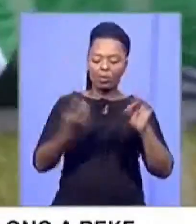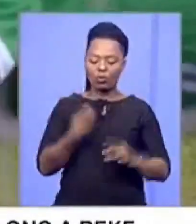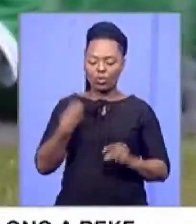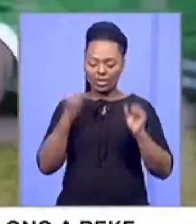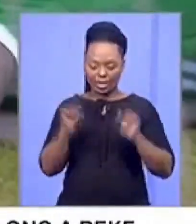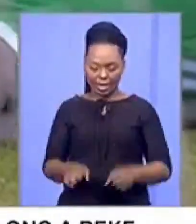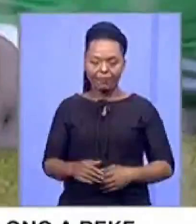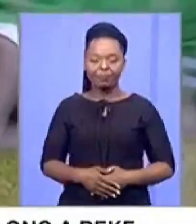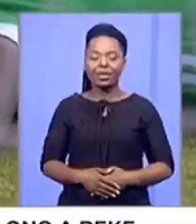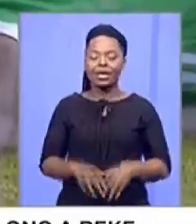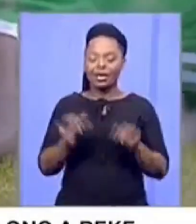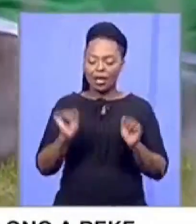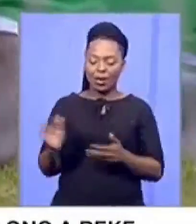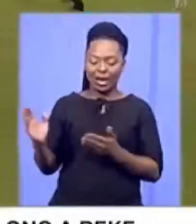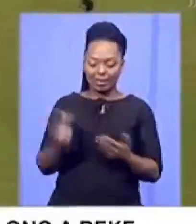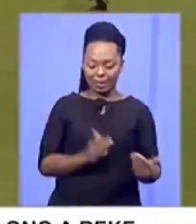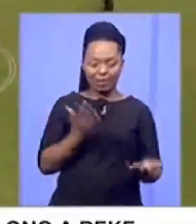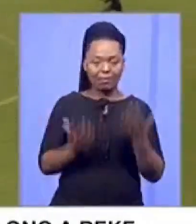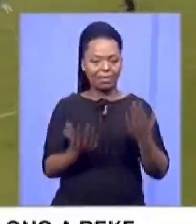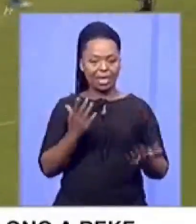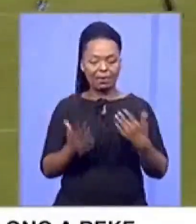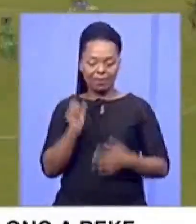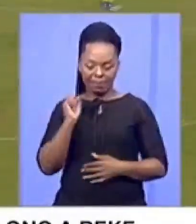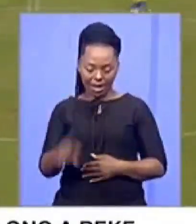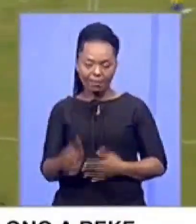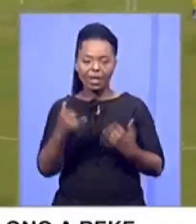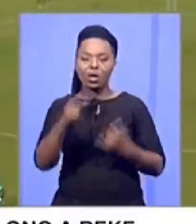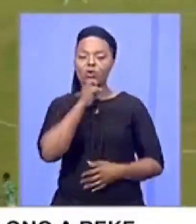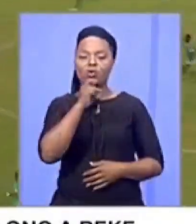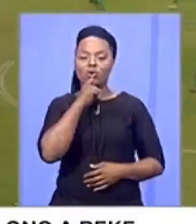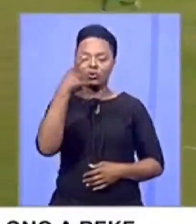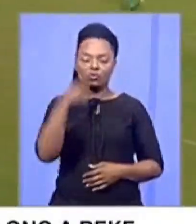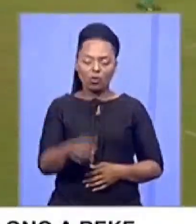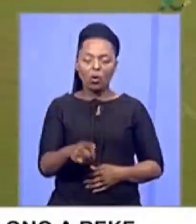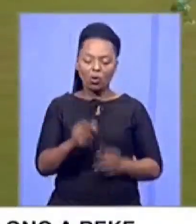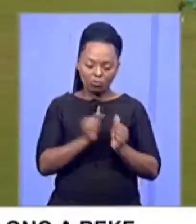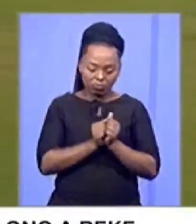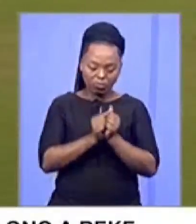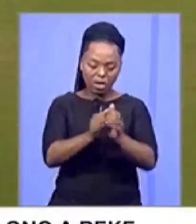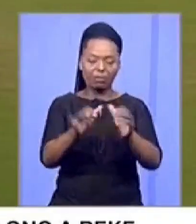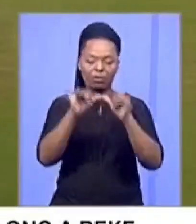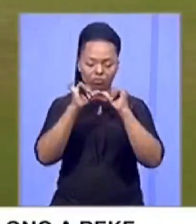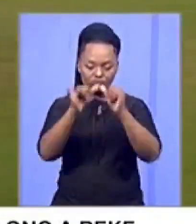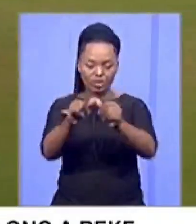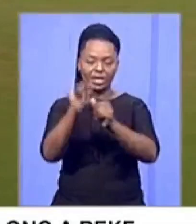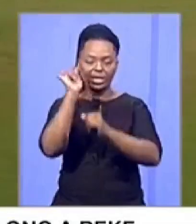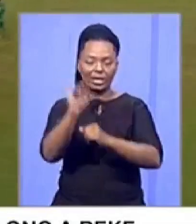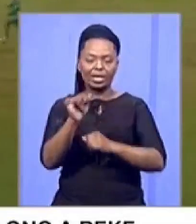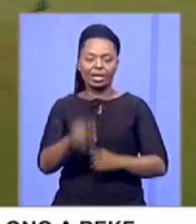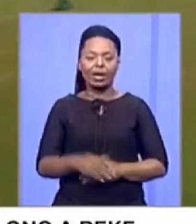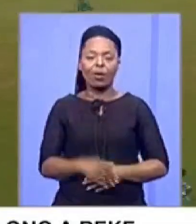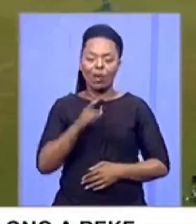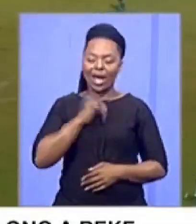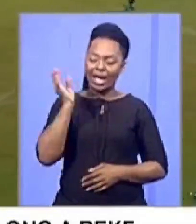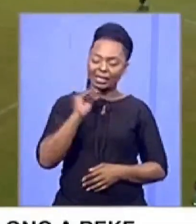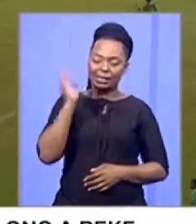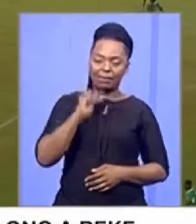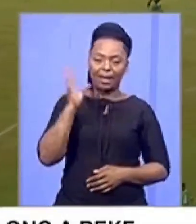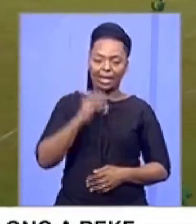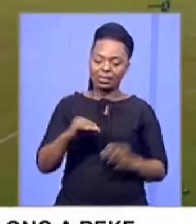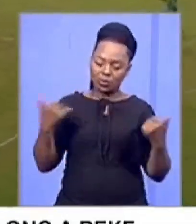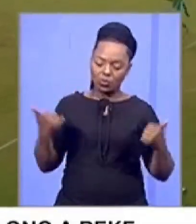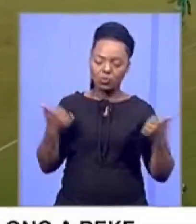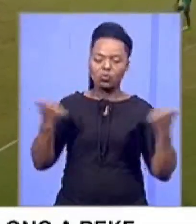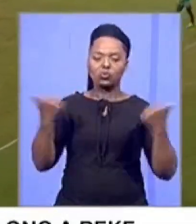mo mme re lebeletse hore mohlomong he dipapadi tseo di tla ba tsona tse leng hore ba qala le papadi ba fumane he experience e